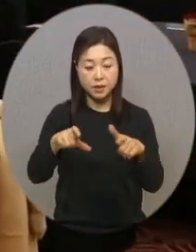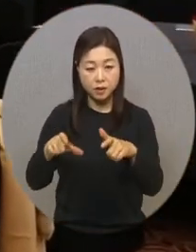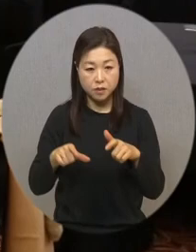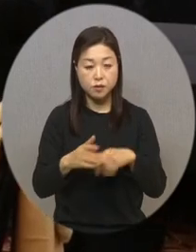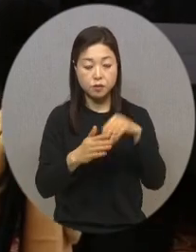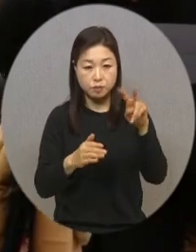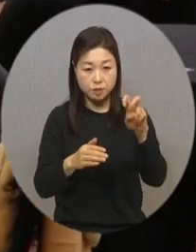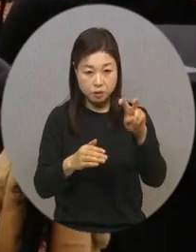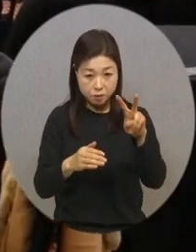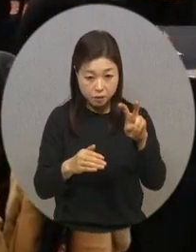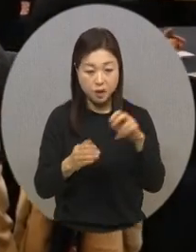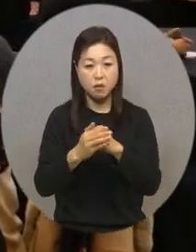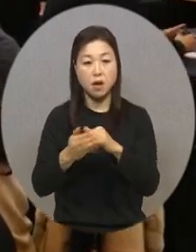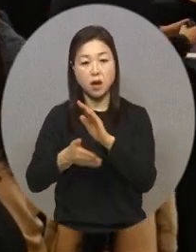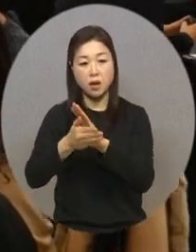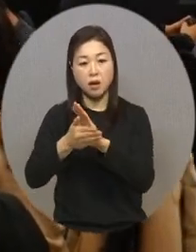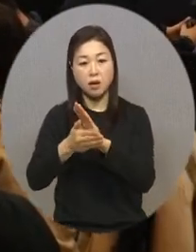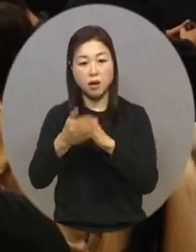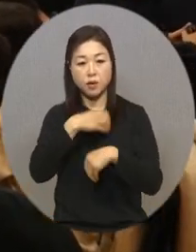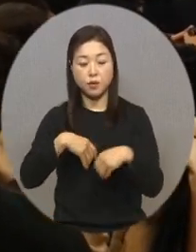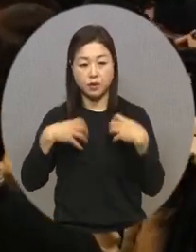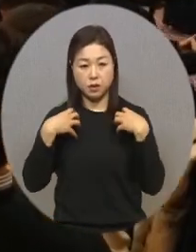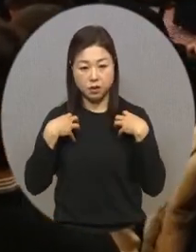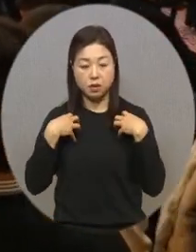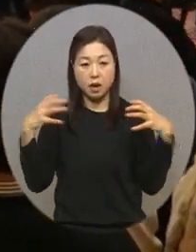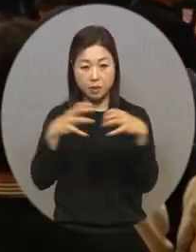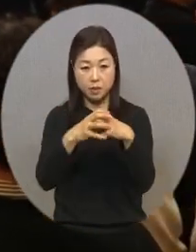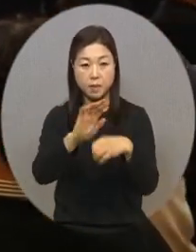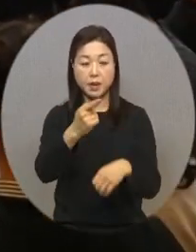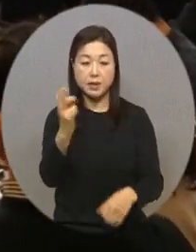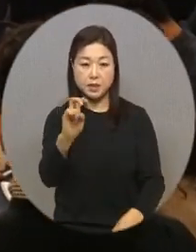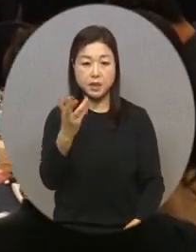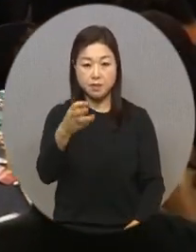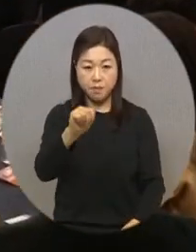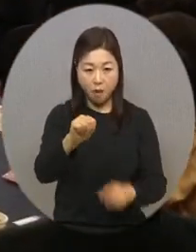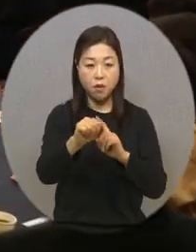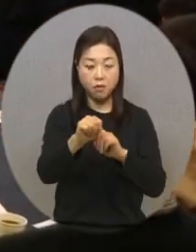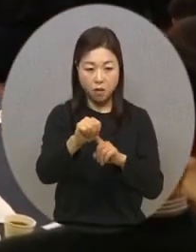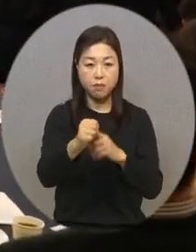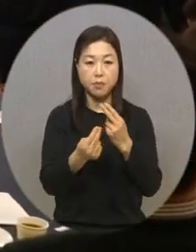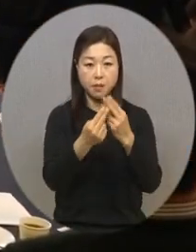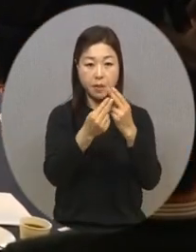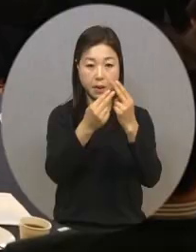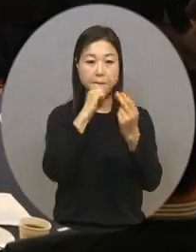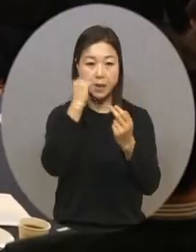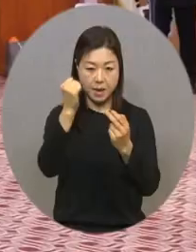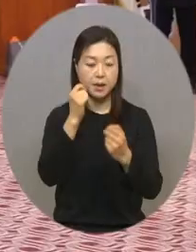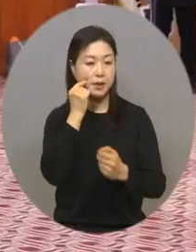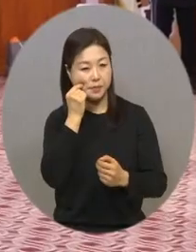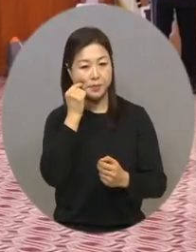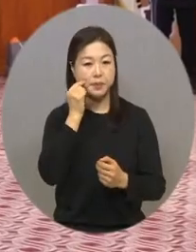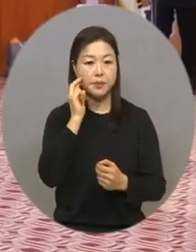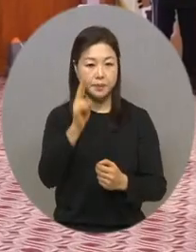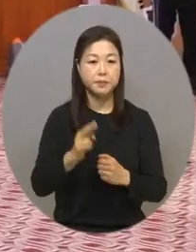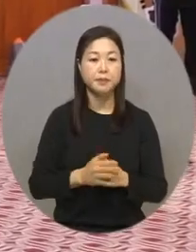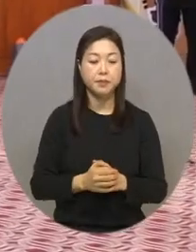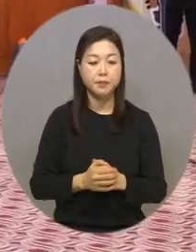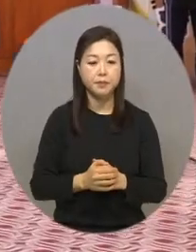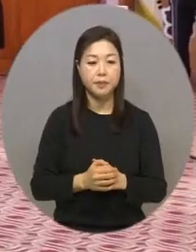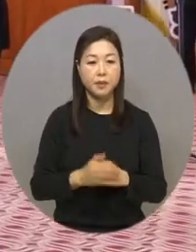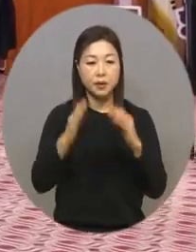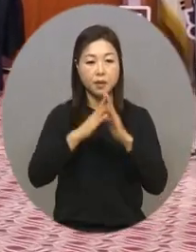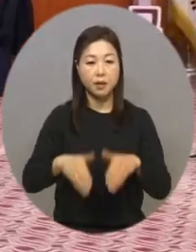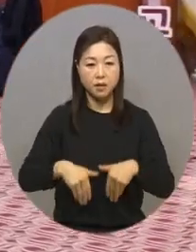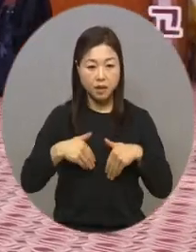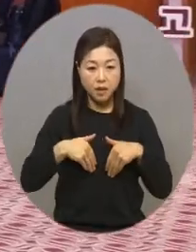합해 120억 원이 넘는 고향사랑 기부금을 모으며 큰 인기를 얻었습니다. 전남도는 목포